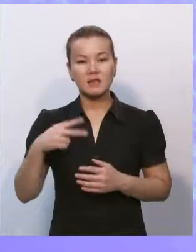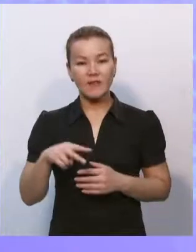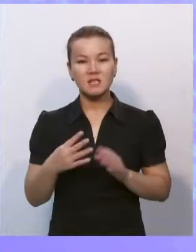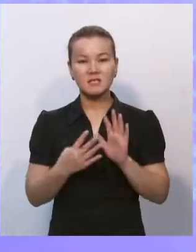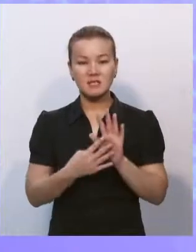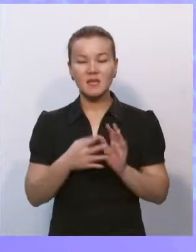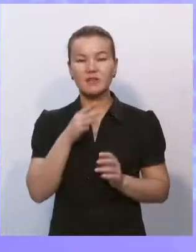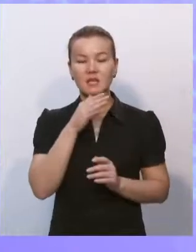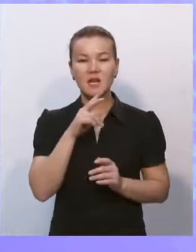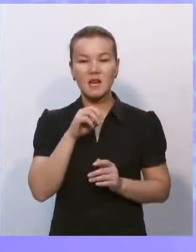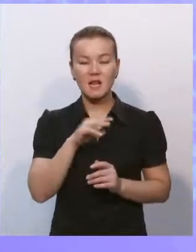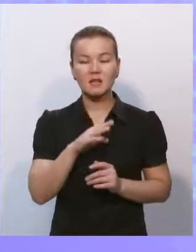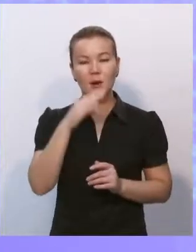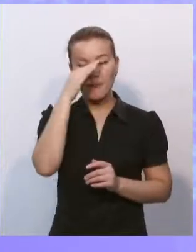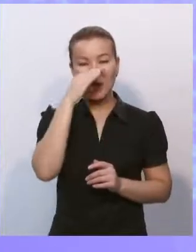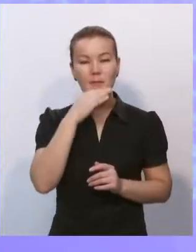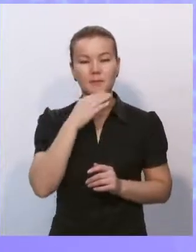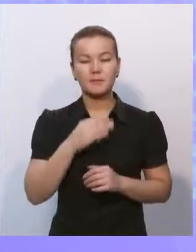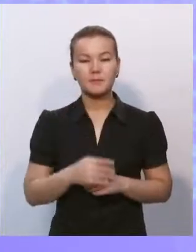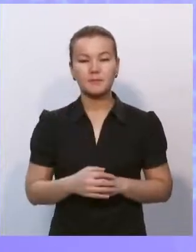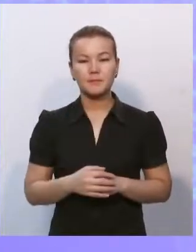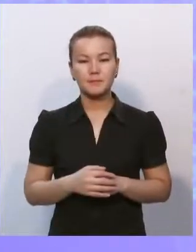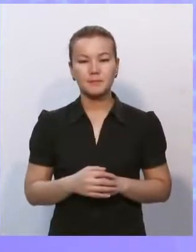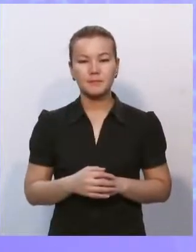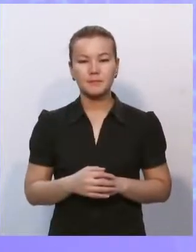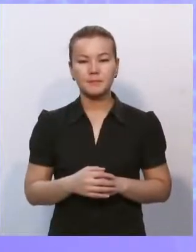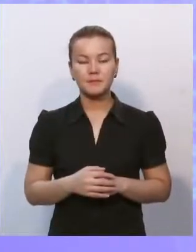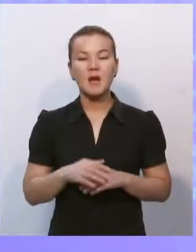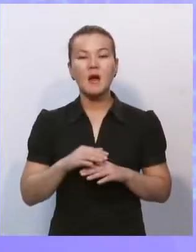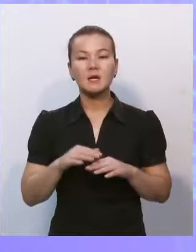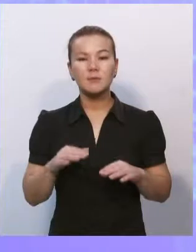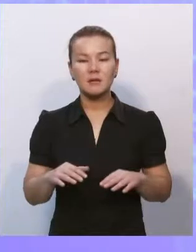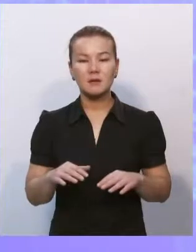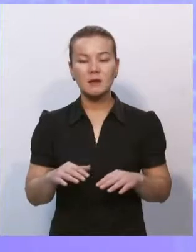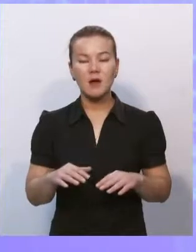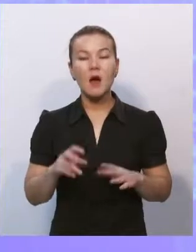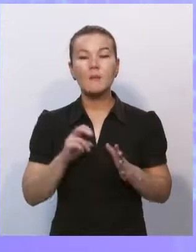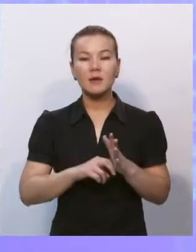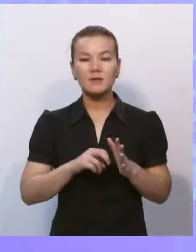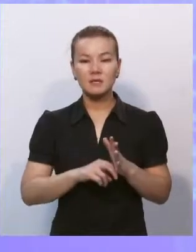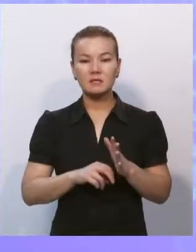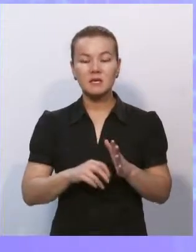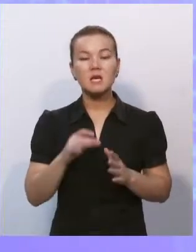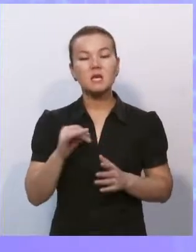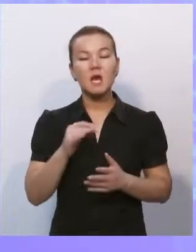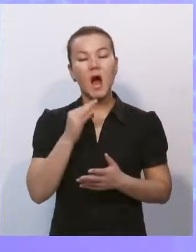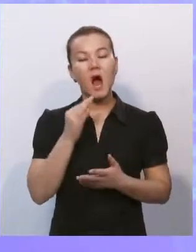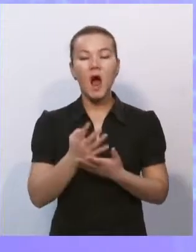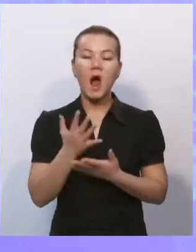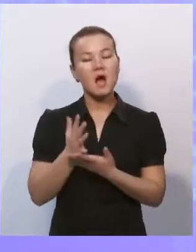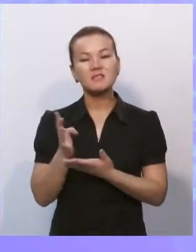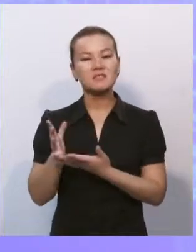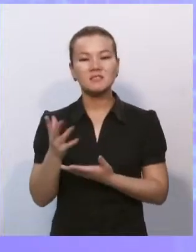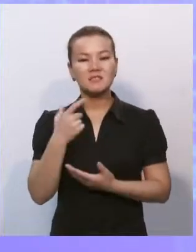29 лет папе ребята проверьте и оцените себя